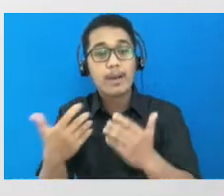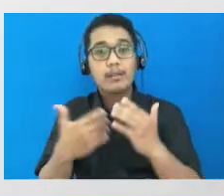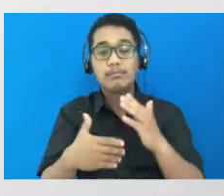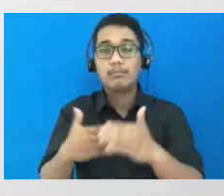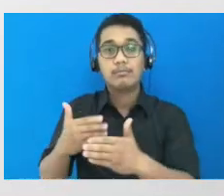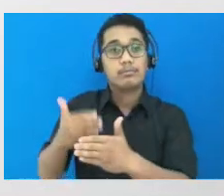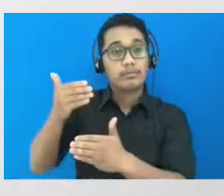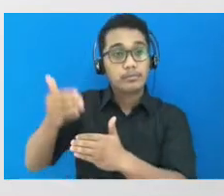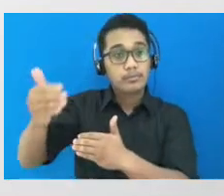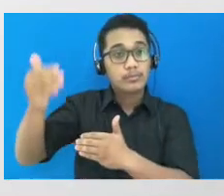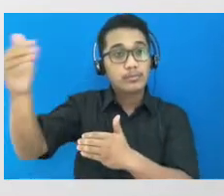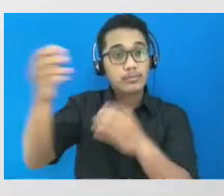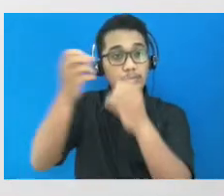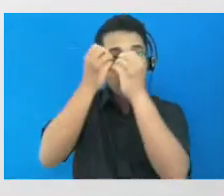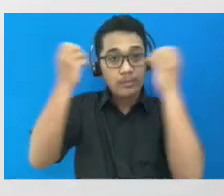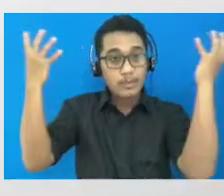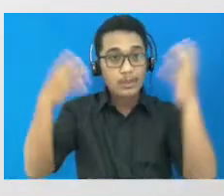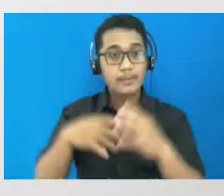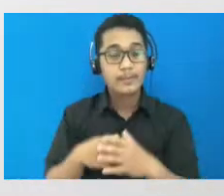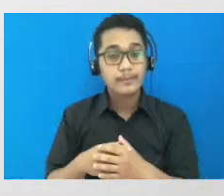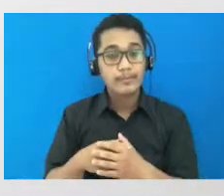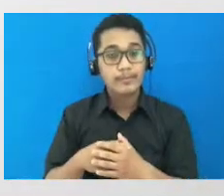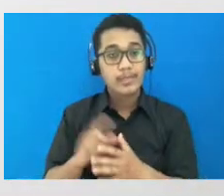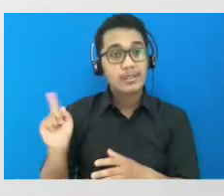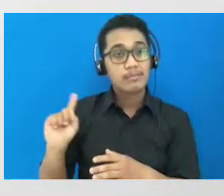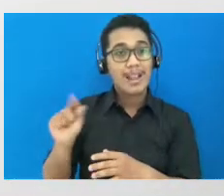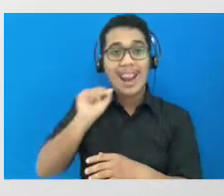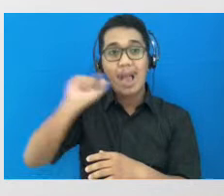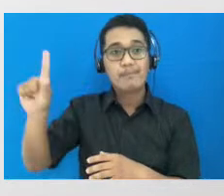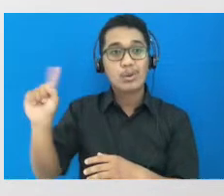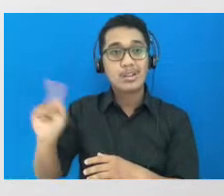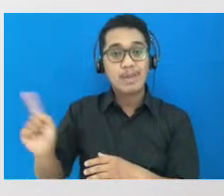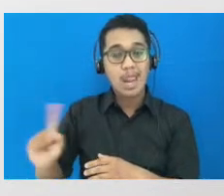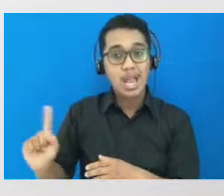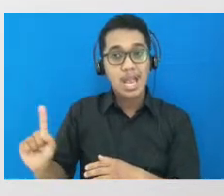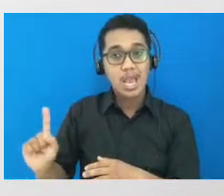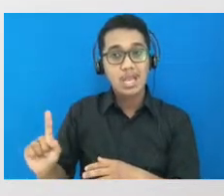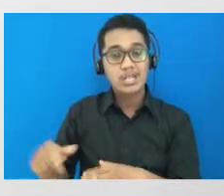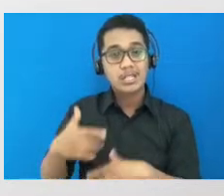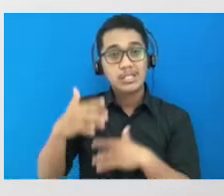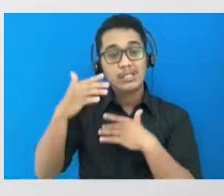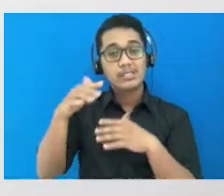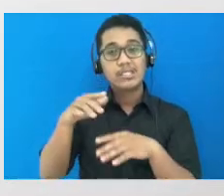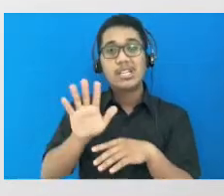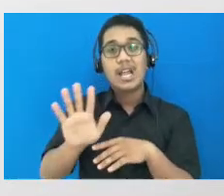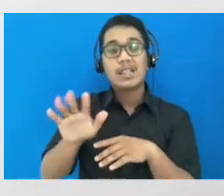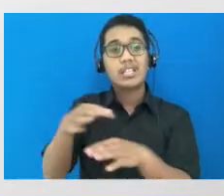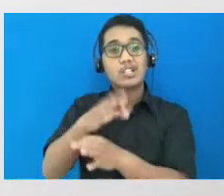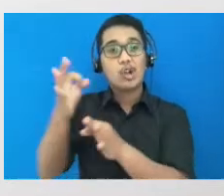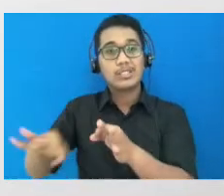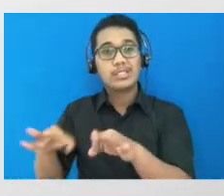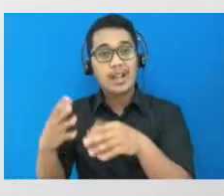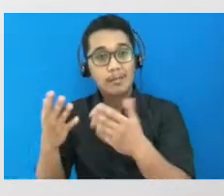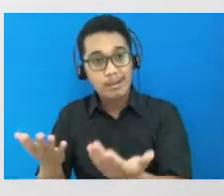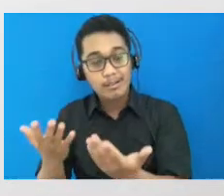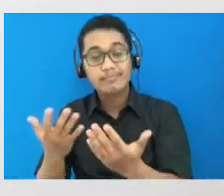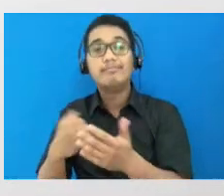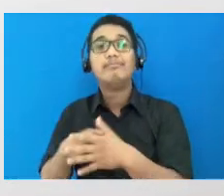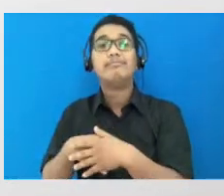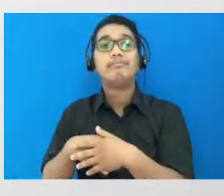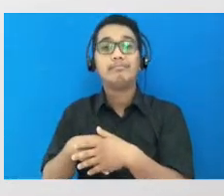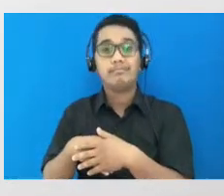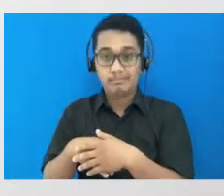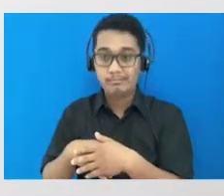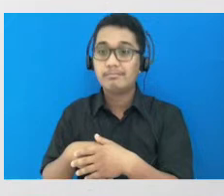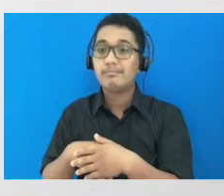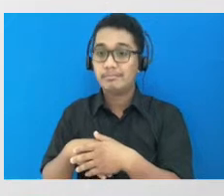jelas kemana dia harus melapor dan apa yang mereka harapkan akan bisa diberikan oleh dengan